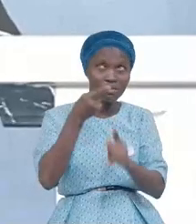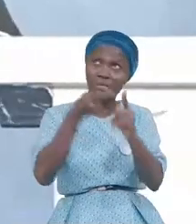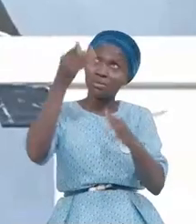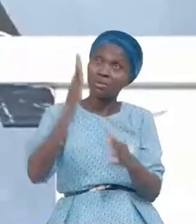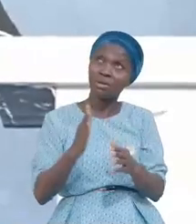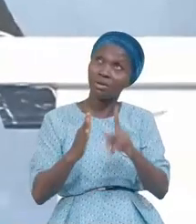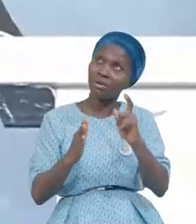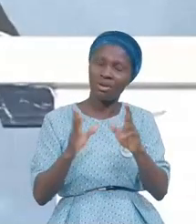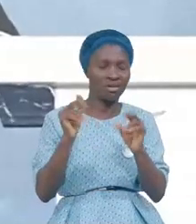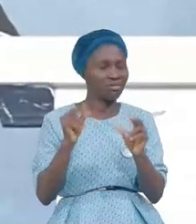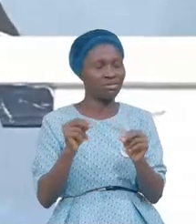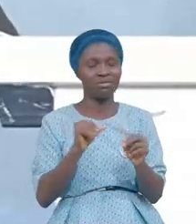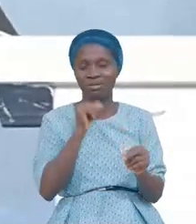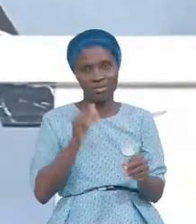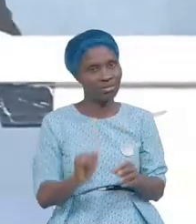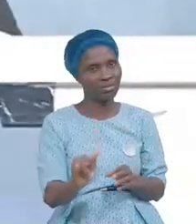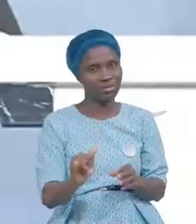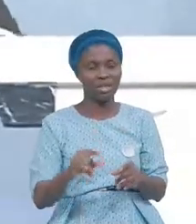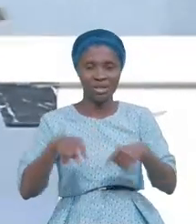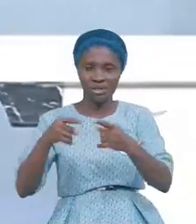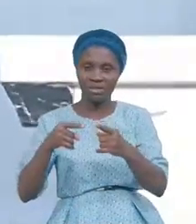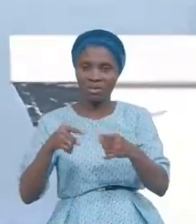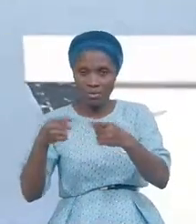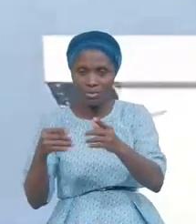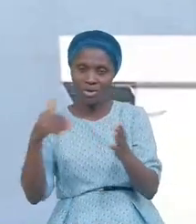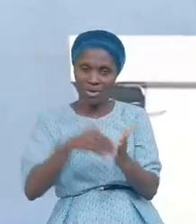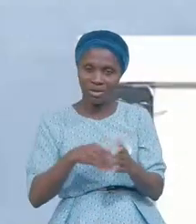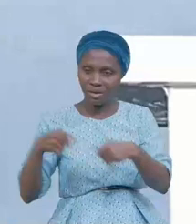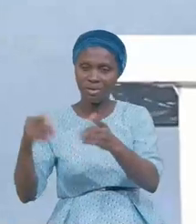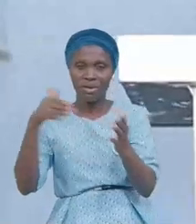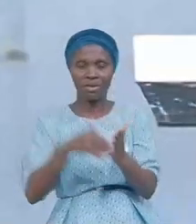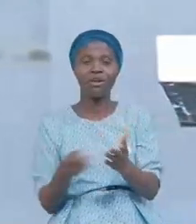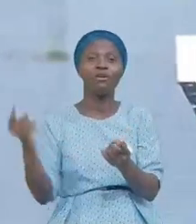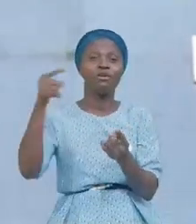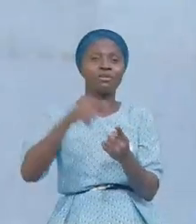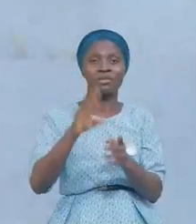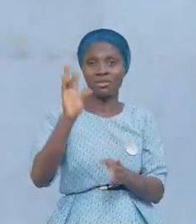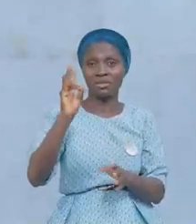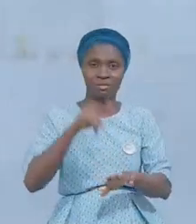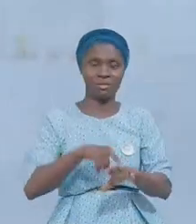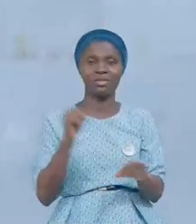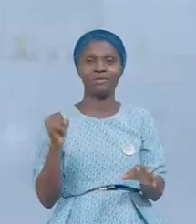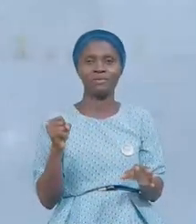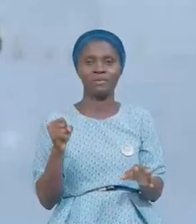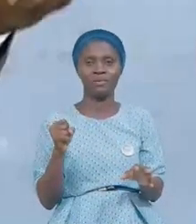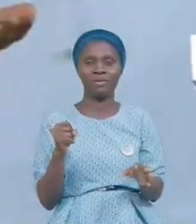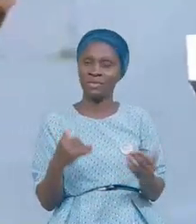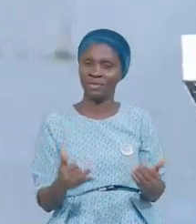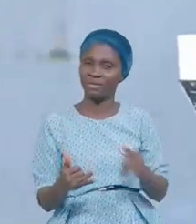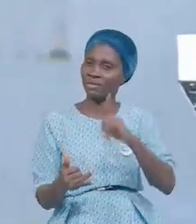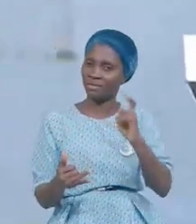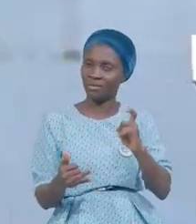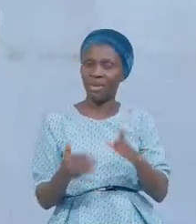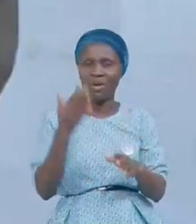prier. Va encore, jusqu'à 7 fois. Pourquoi est-ce que sommes-nous si